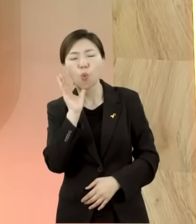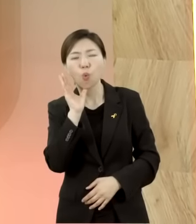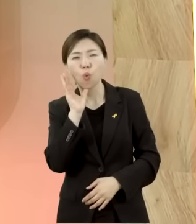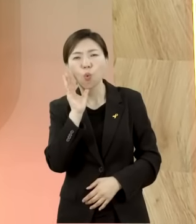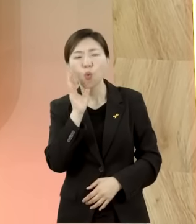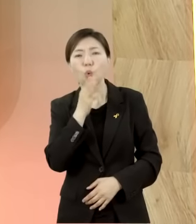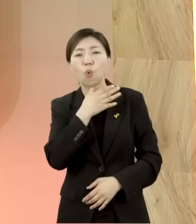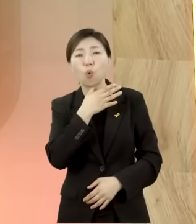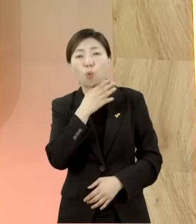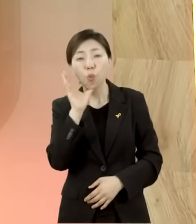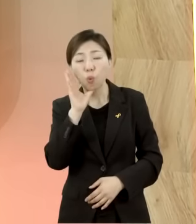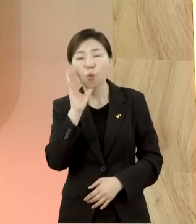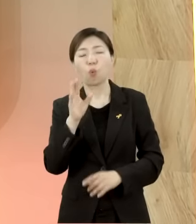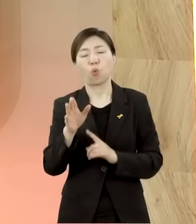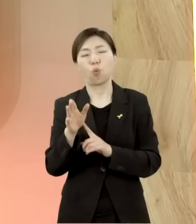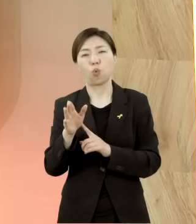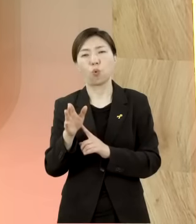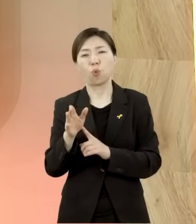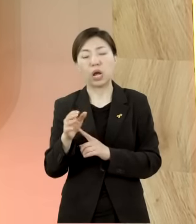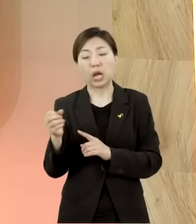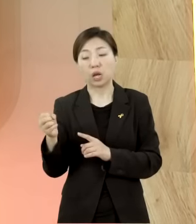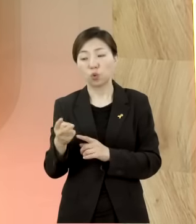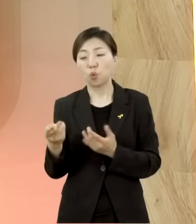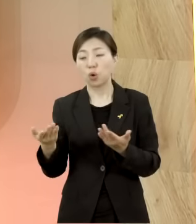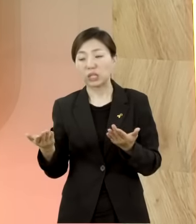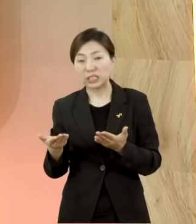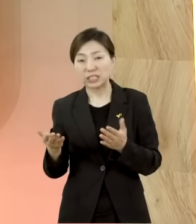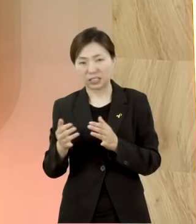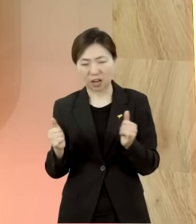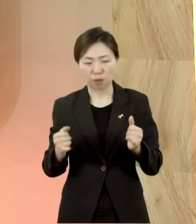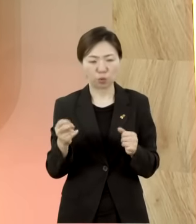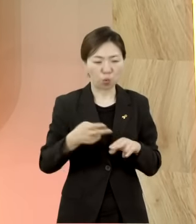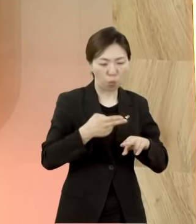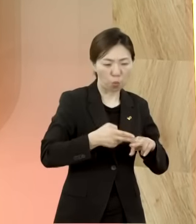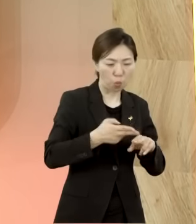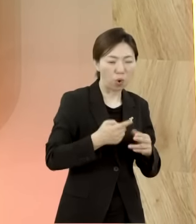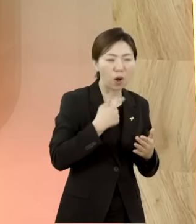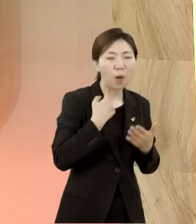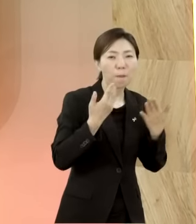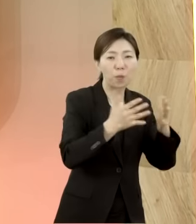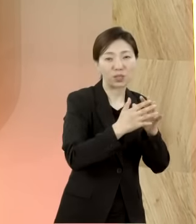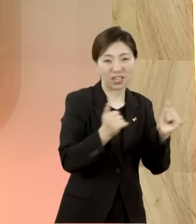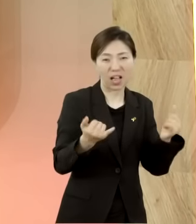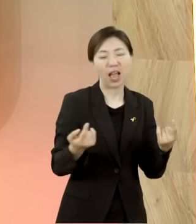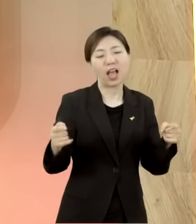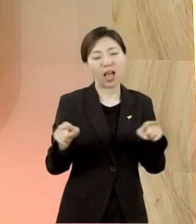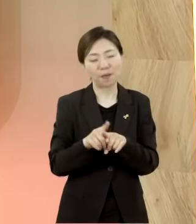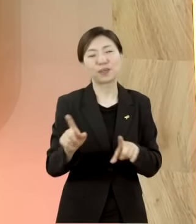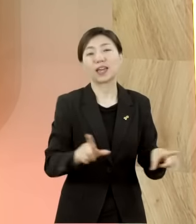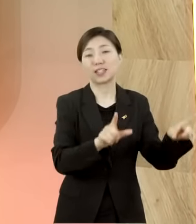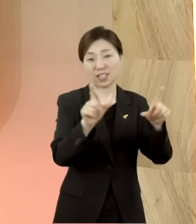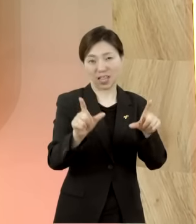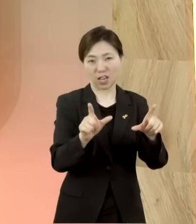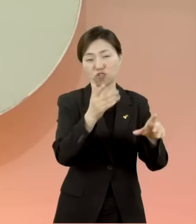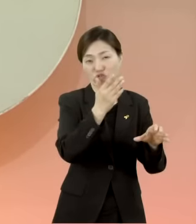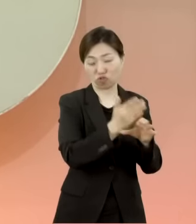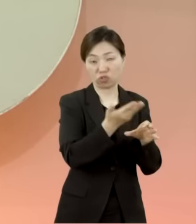연세가 많이 드신 노보 님 공양주보살 님하고 이렇게 이제 살고